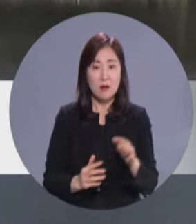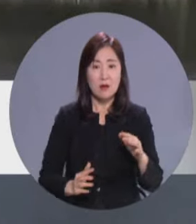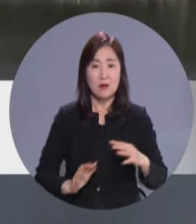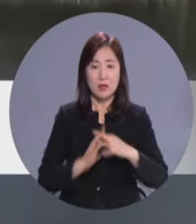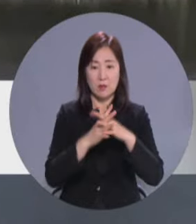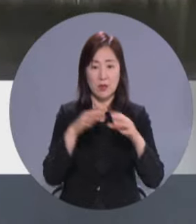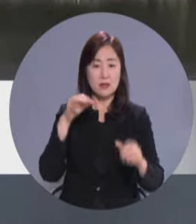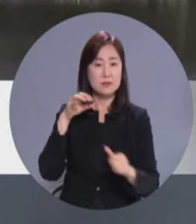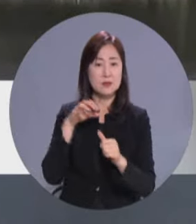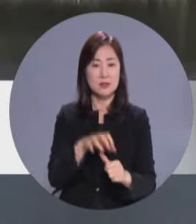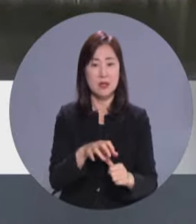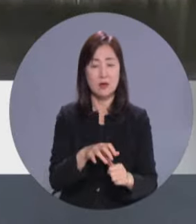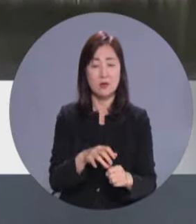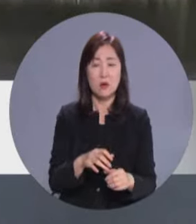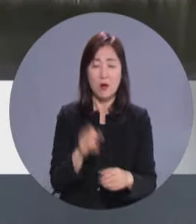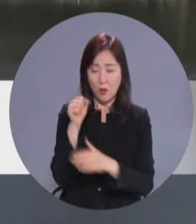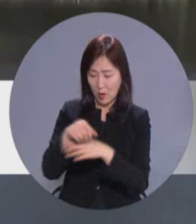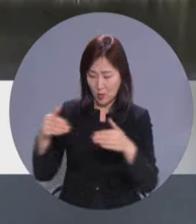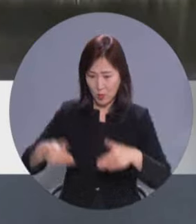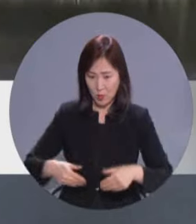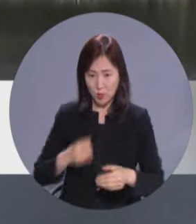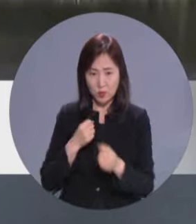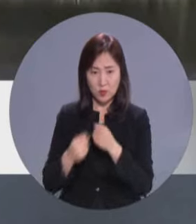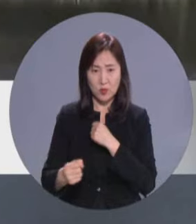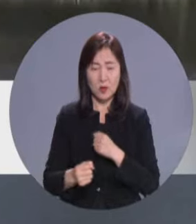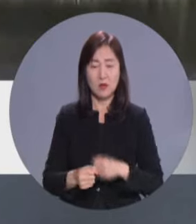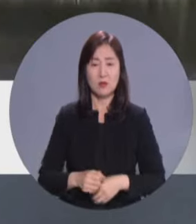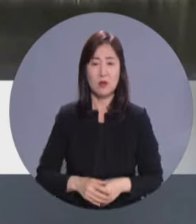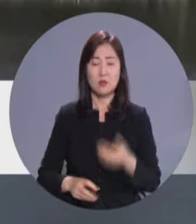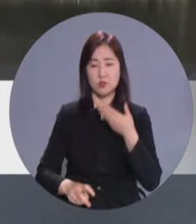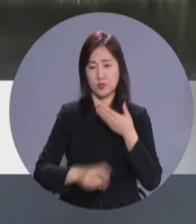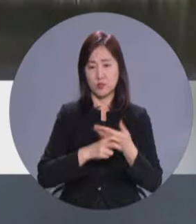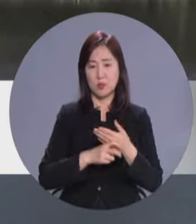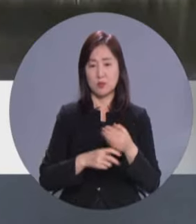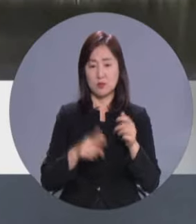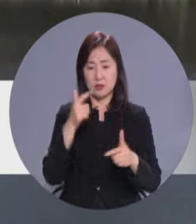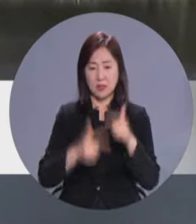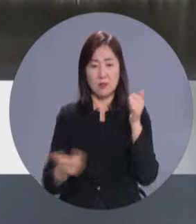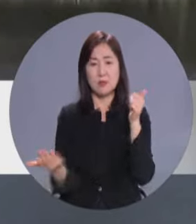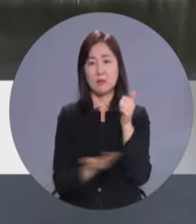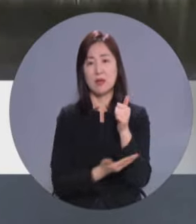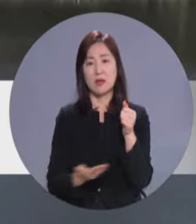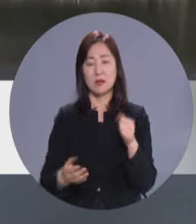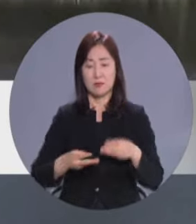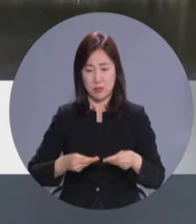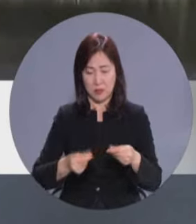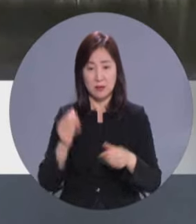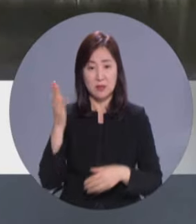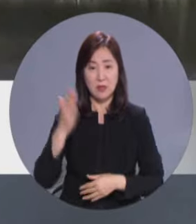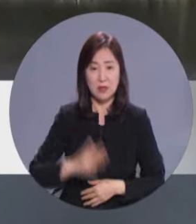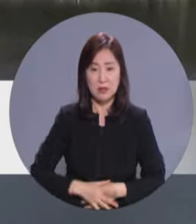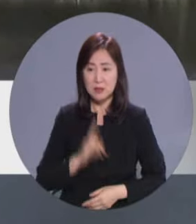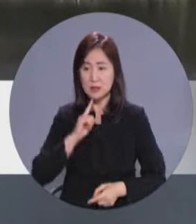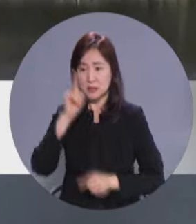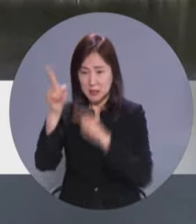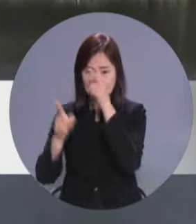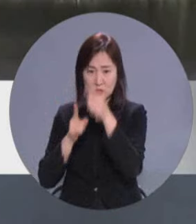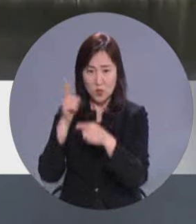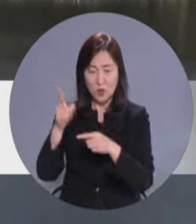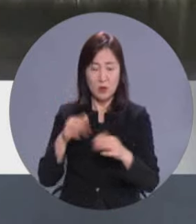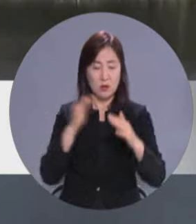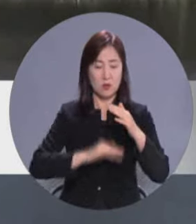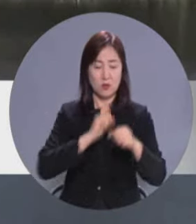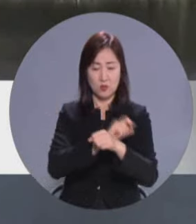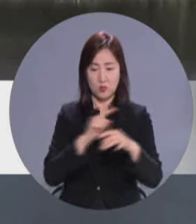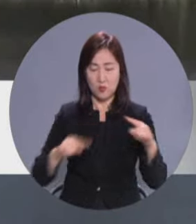허가가 필요하지만 수천 평이 넘는 면적을 불법 벌목한 건데요 주민 신고를 받고 출동한 공무원은